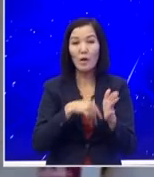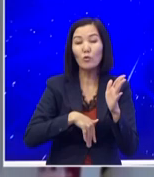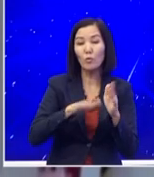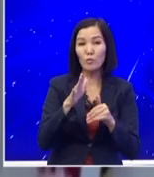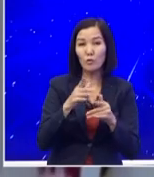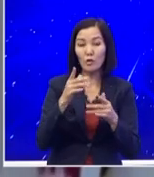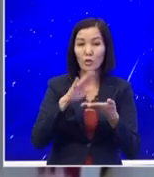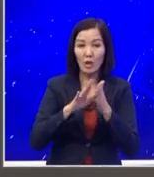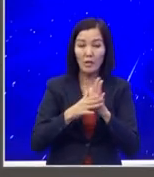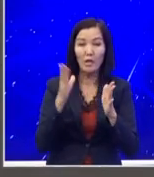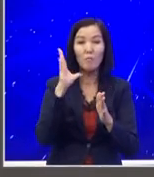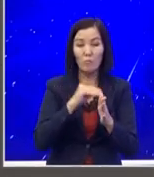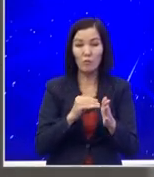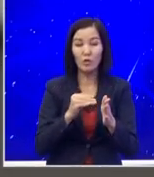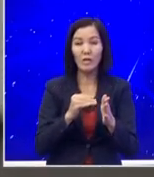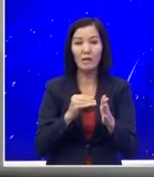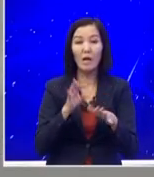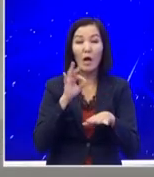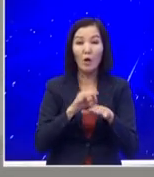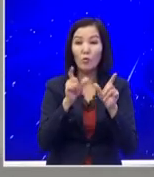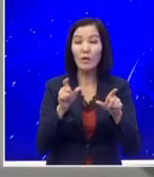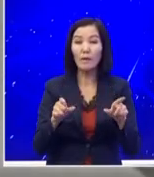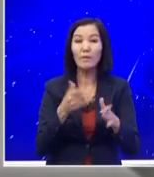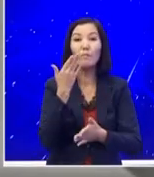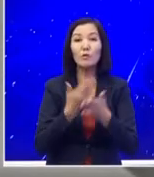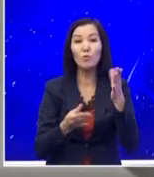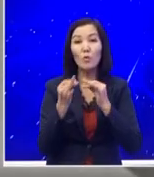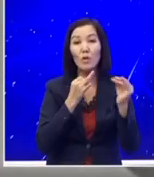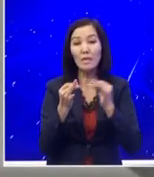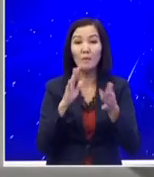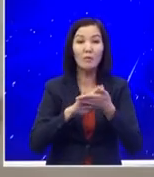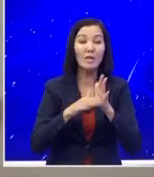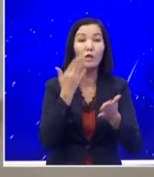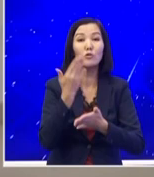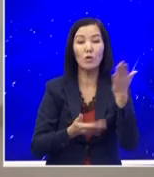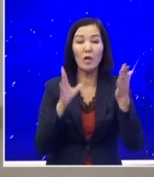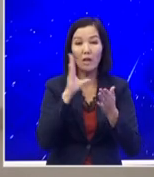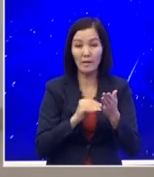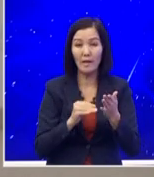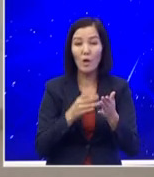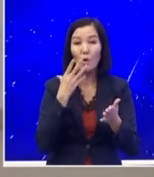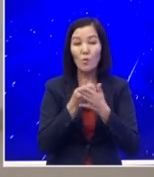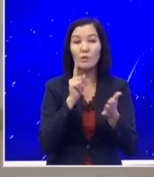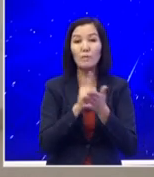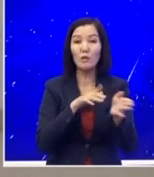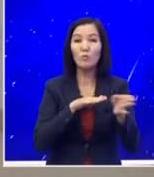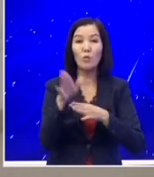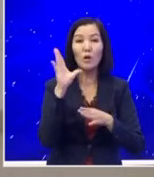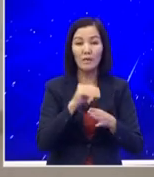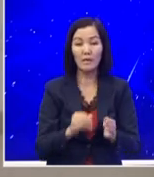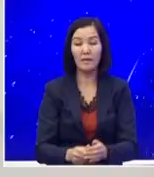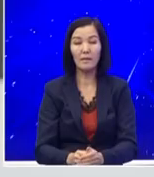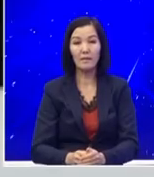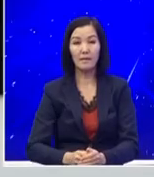Ол науқастармен сөйлесіп, олардың көңіл күйін сезе алады екен. Клиника қызметкерлерінің айтуынша, робот өз міндетін толық атқара алады.